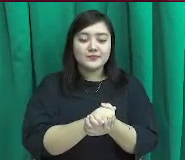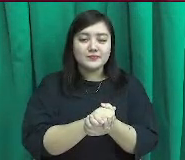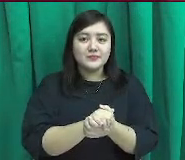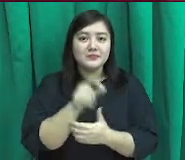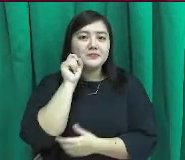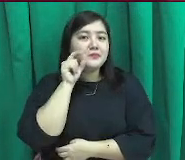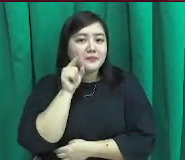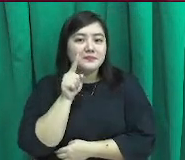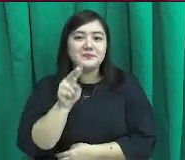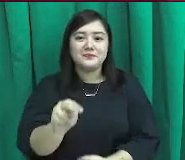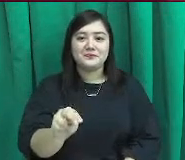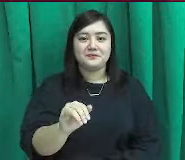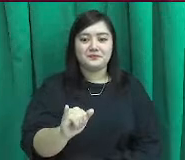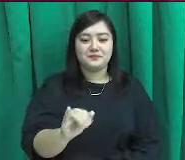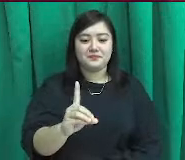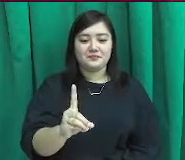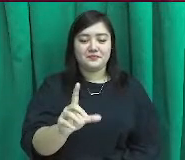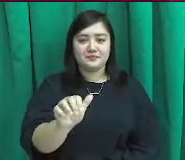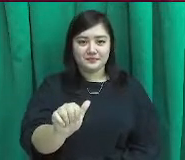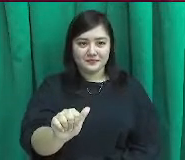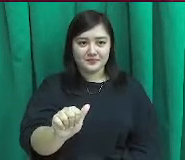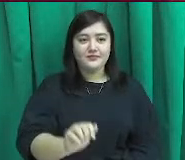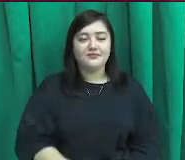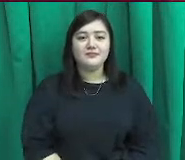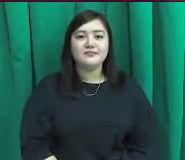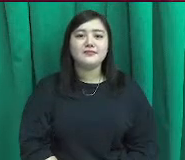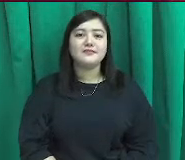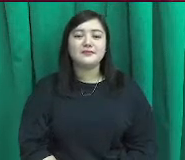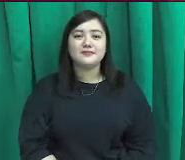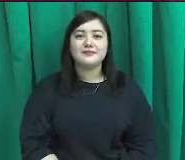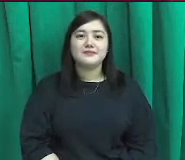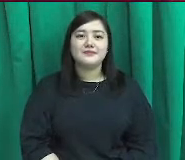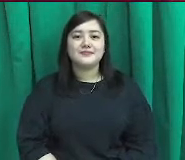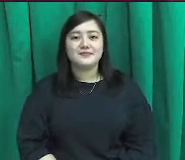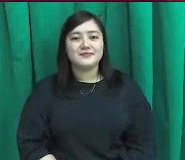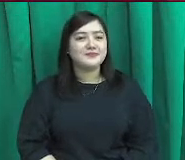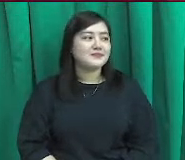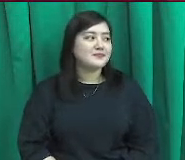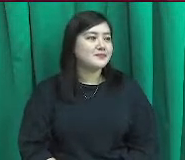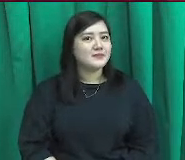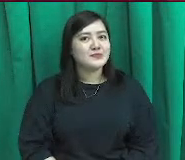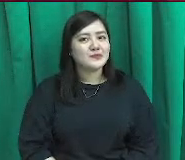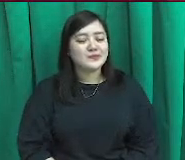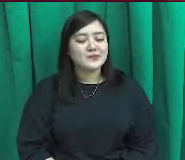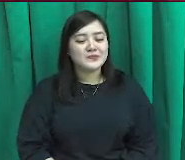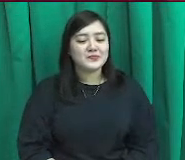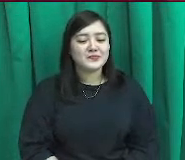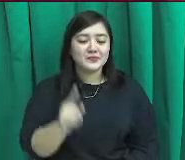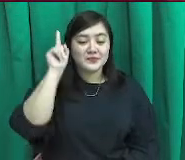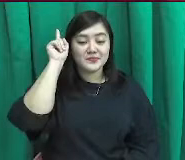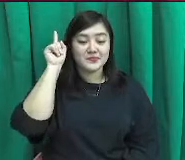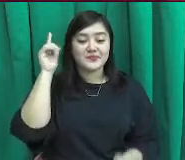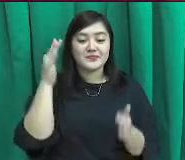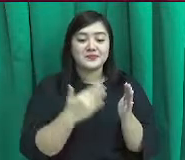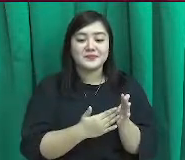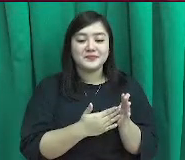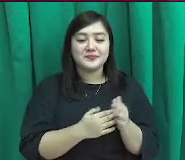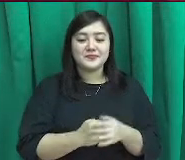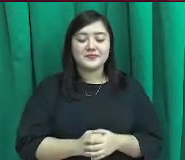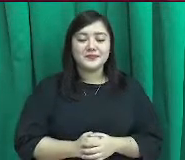Villanueva Quaresma. Yeah, nanonood si Ma'am Nida, nanonood siya, nanonood na siya ngayon. Amen. Yeah. Amen. Amen. All right. So again, mga